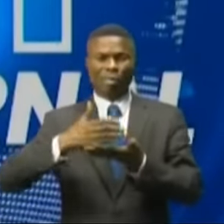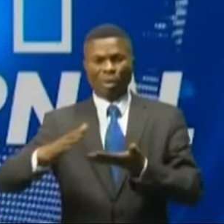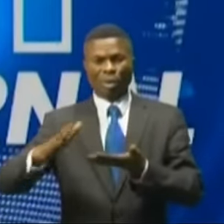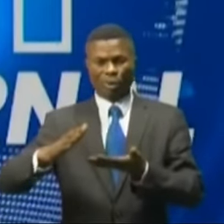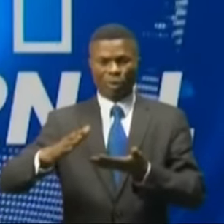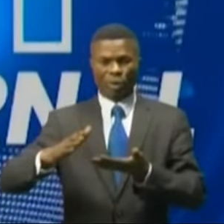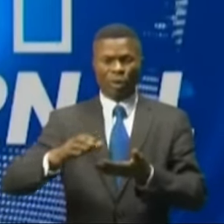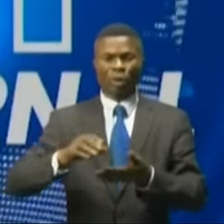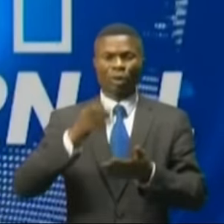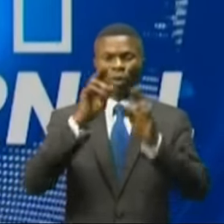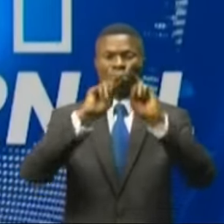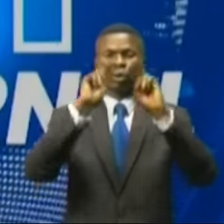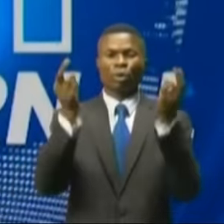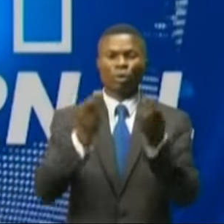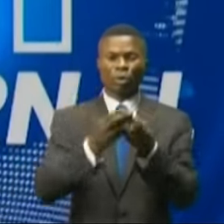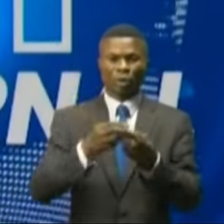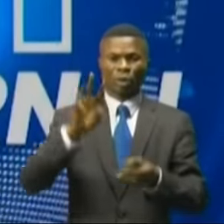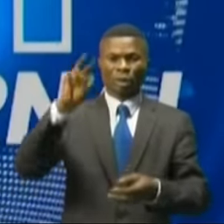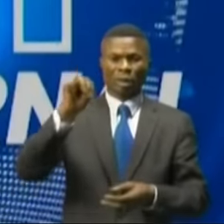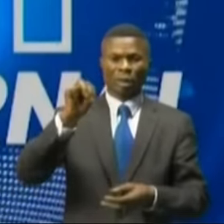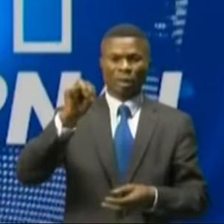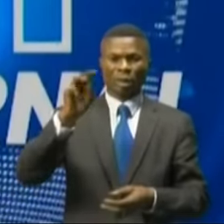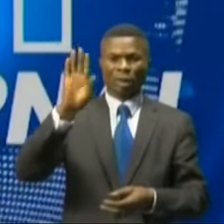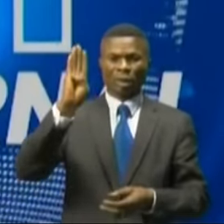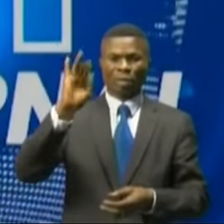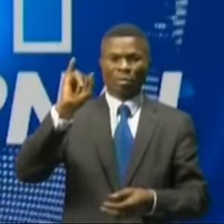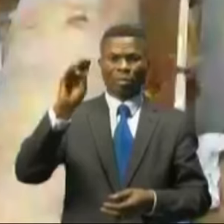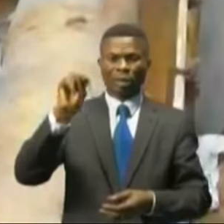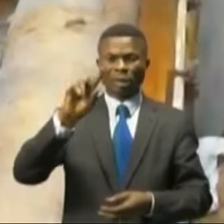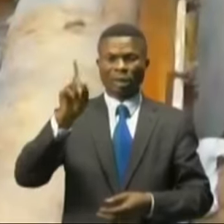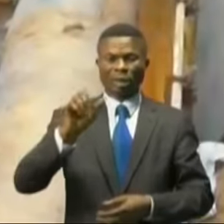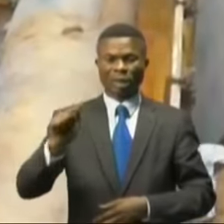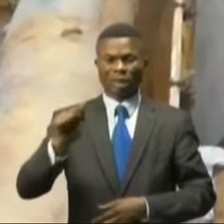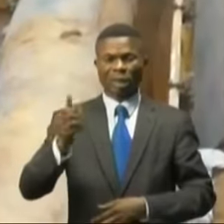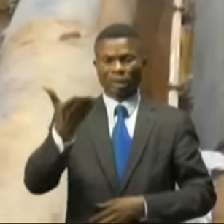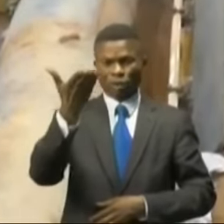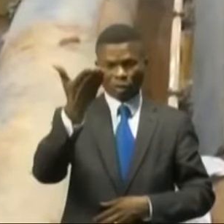de l'usine des Binzaozone. Serge Merlin-Mata.